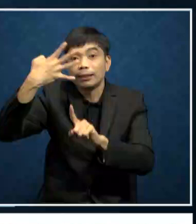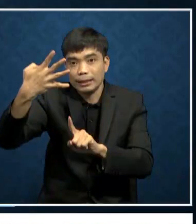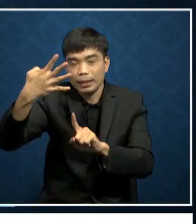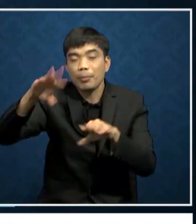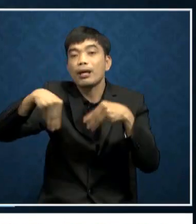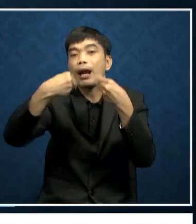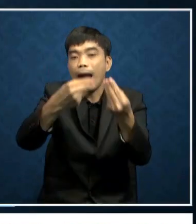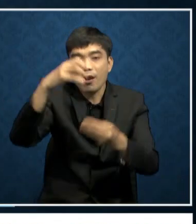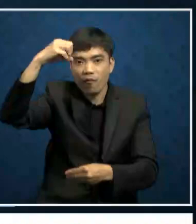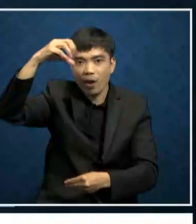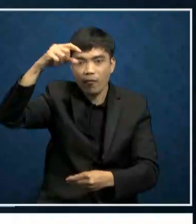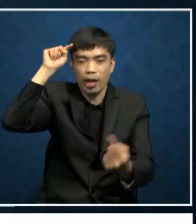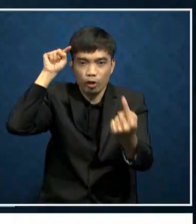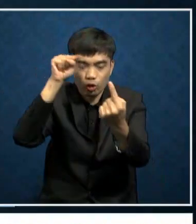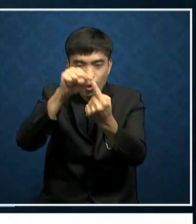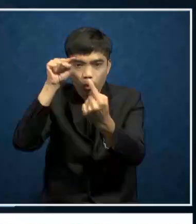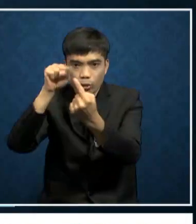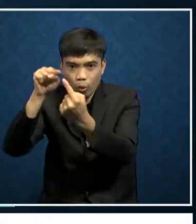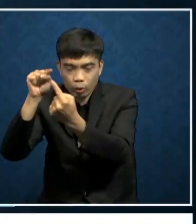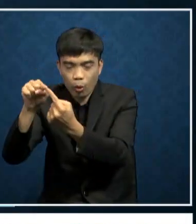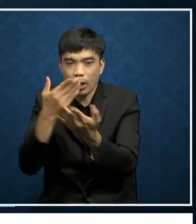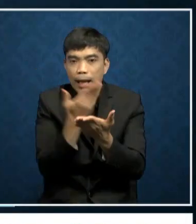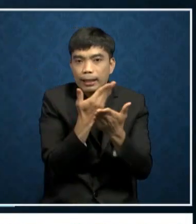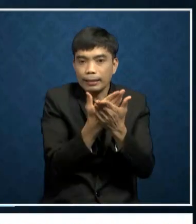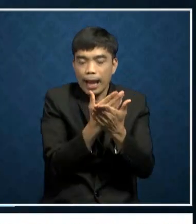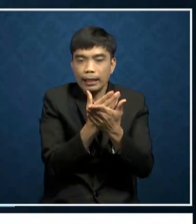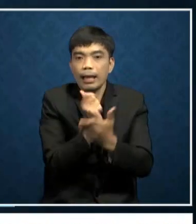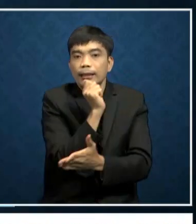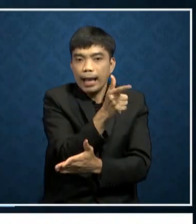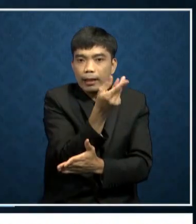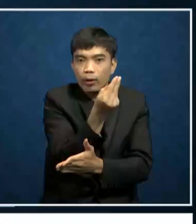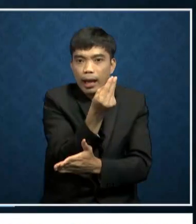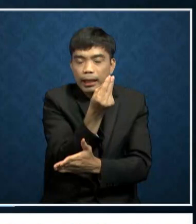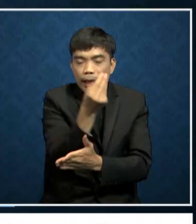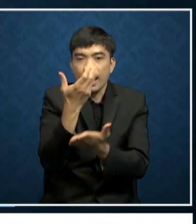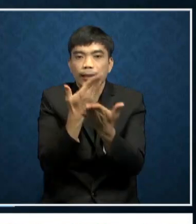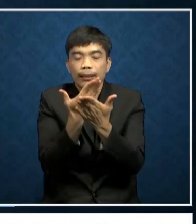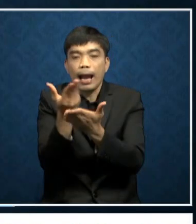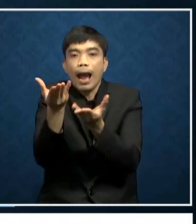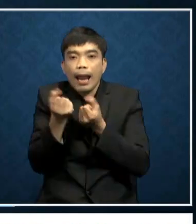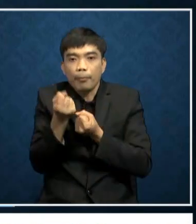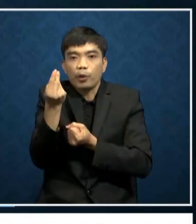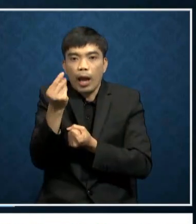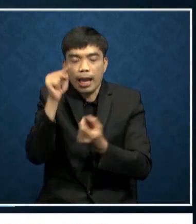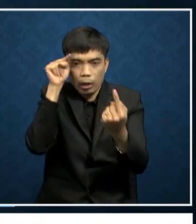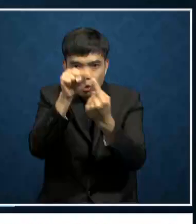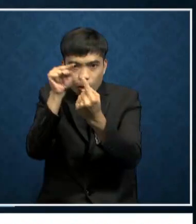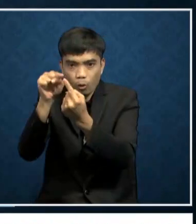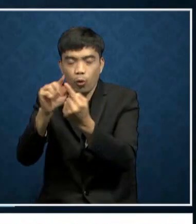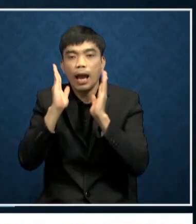อัตราค่าไฟฟ้าสะท้อนการเปลี่ยนแปลงต้นทุนและการจัดหาไฟฟ้าที่เหมาะสมและเป็นทำต่อผู้ใช้